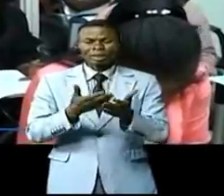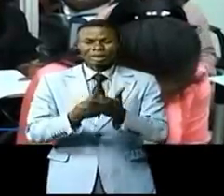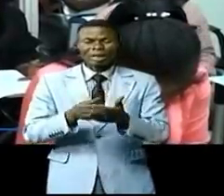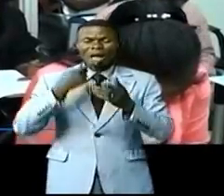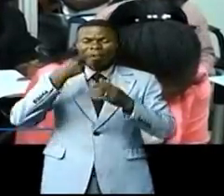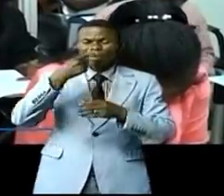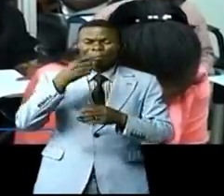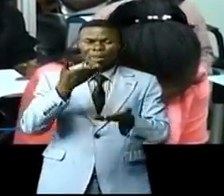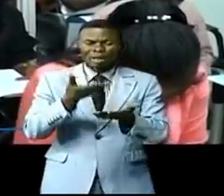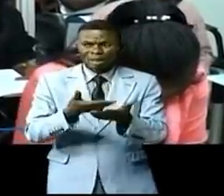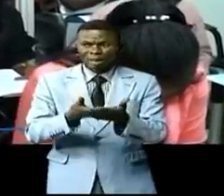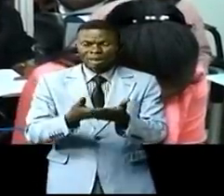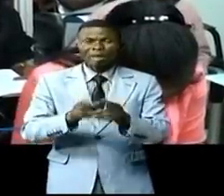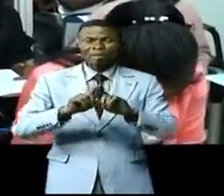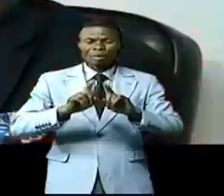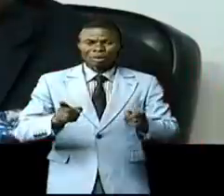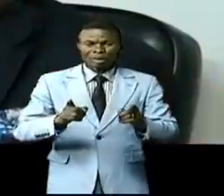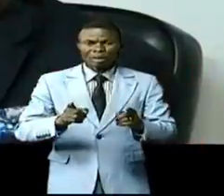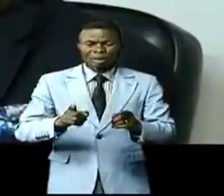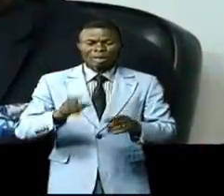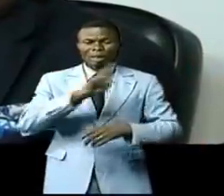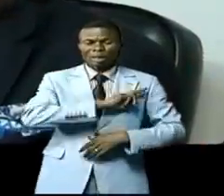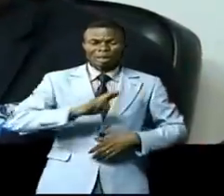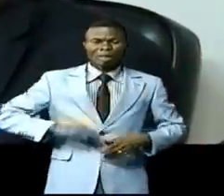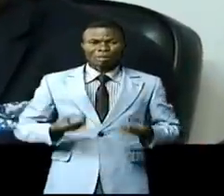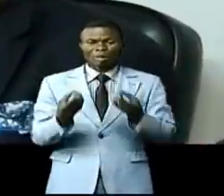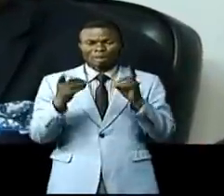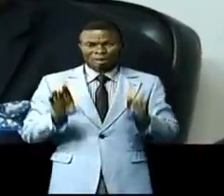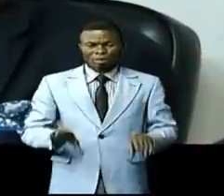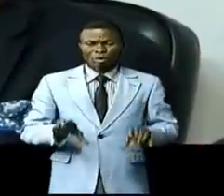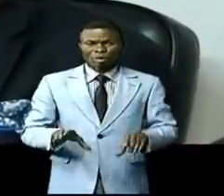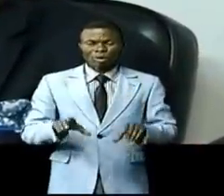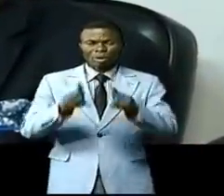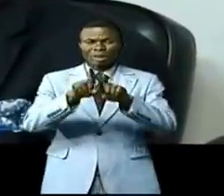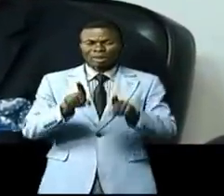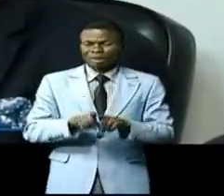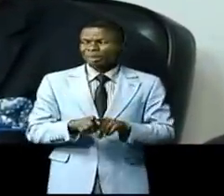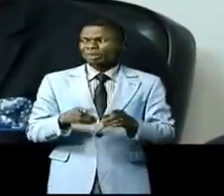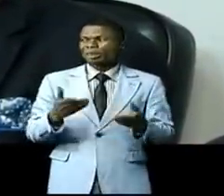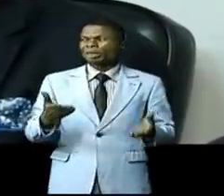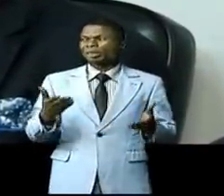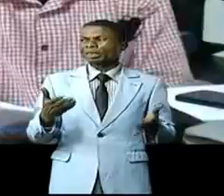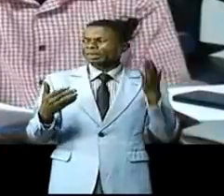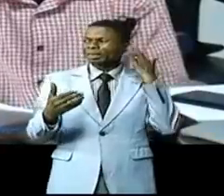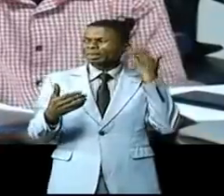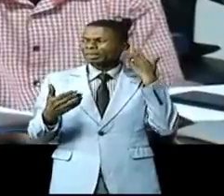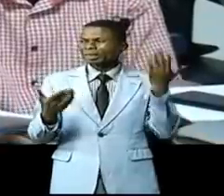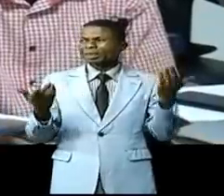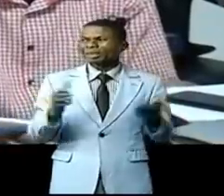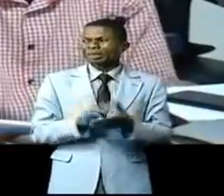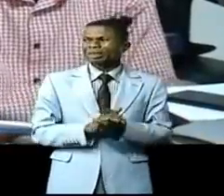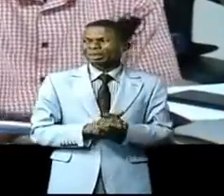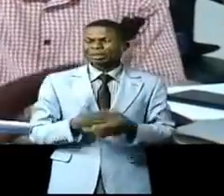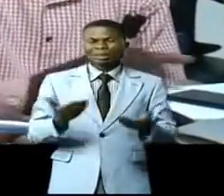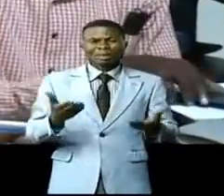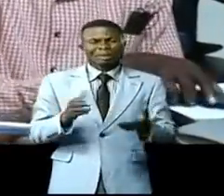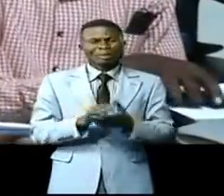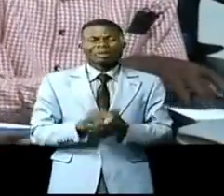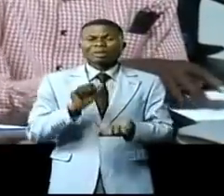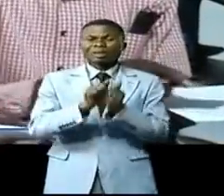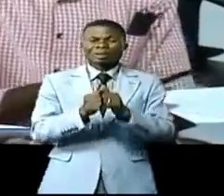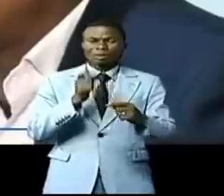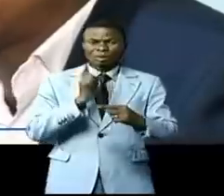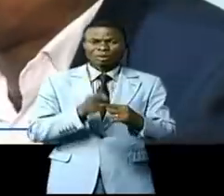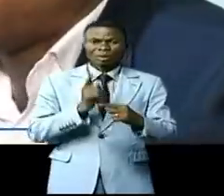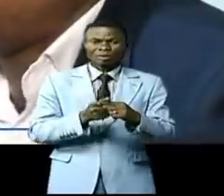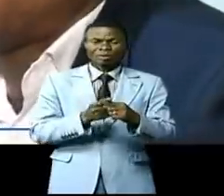l'engagement militaire du Rwanda en République démocratique du Congo, des crimes commis à cet effet. Le nœud du problème, c'est